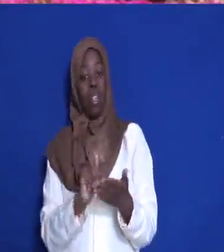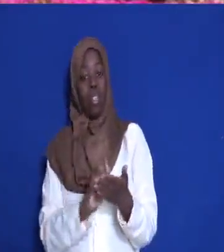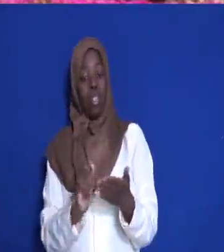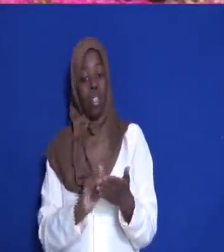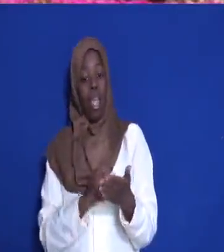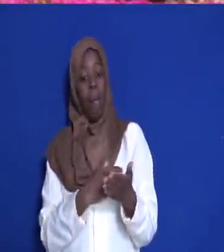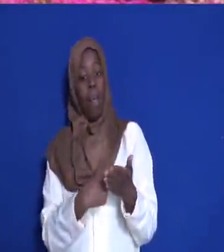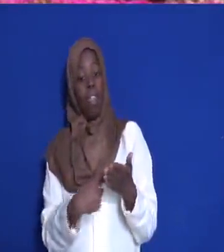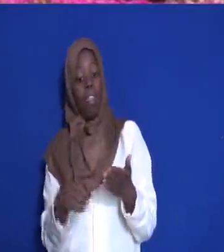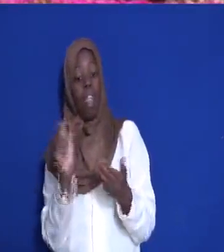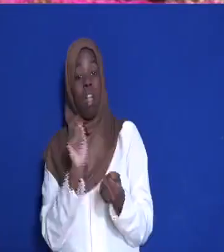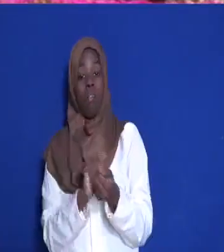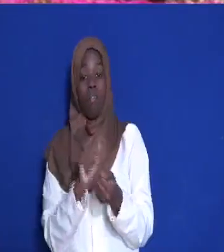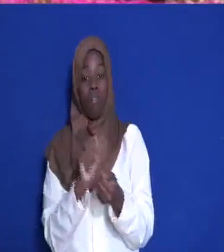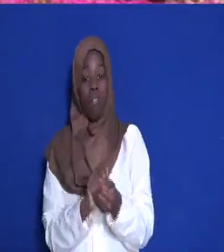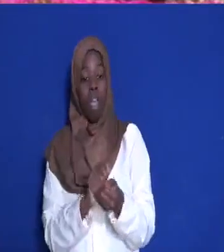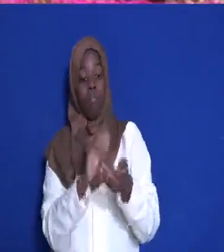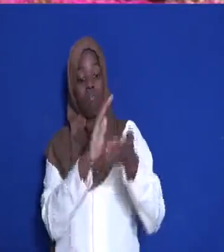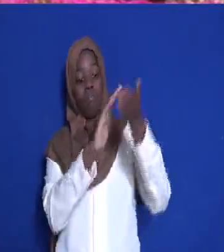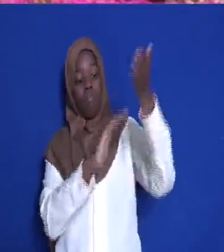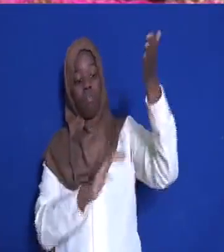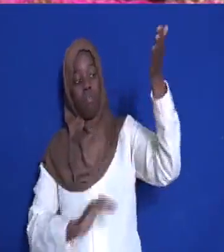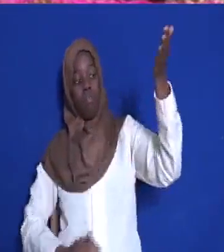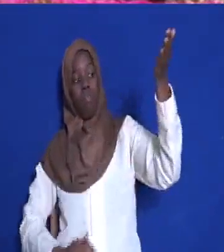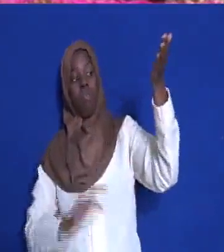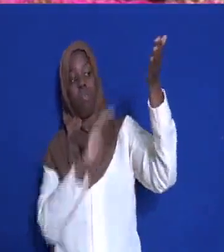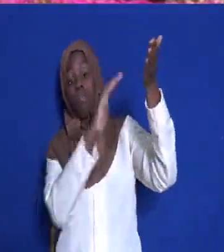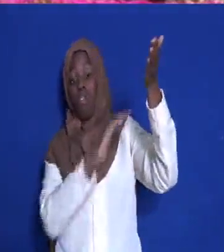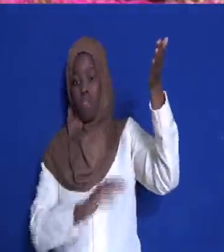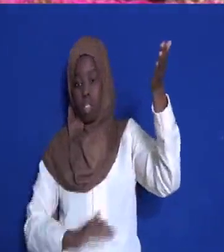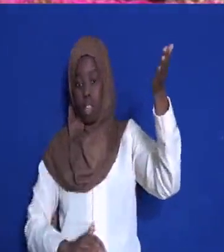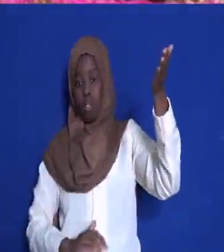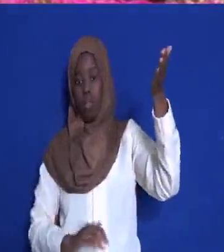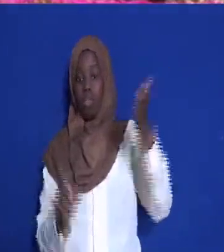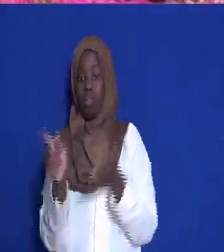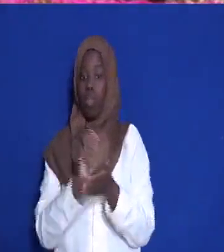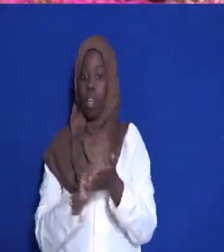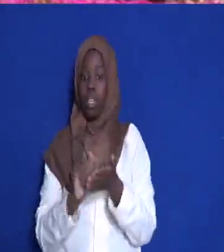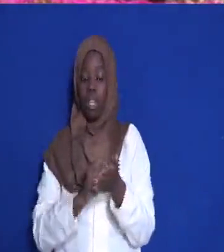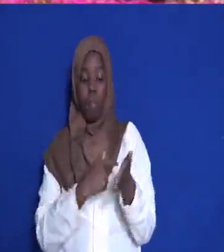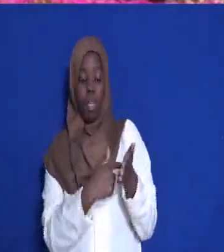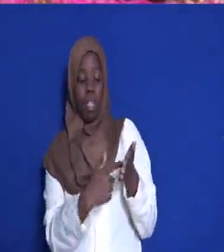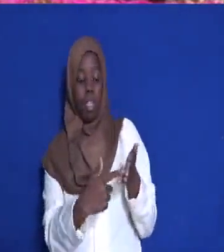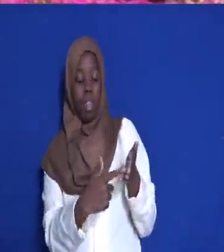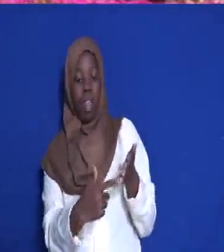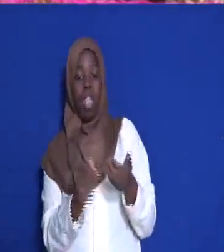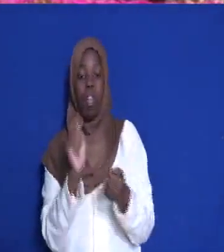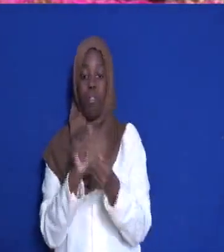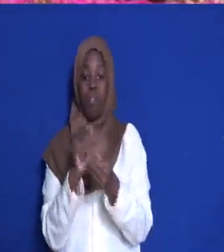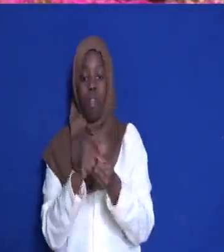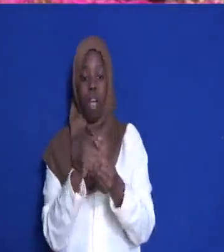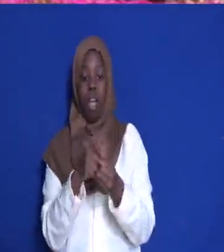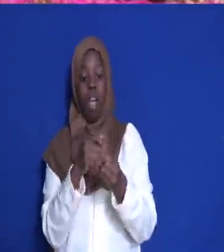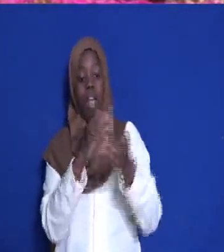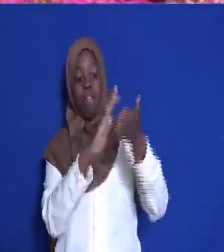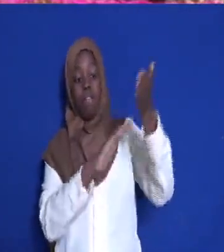sasa tuandike majina ya vifaa vifuatavyo. Tumeelewa, eh? Tuandike majina ya